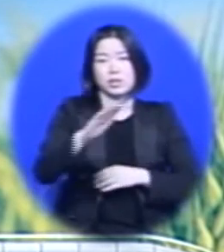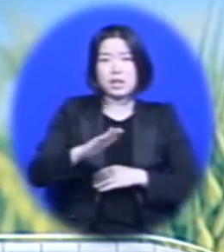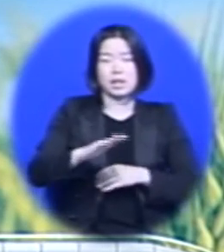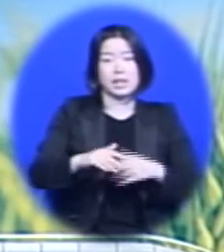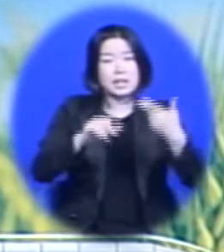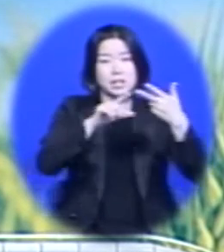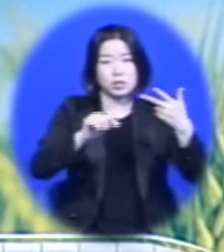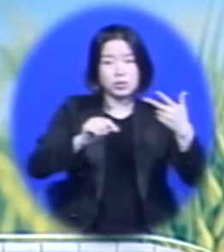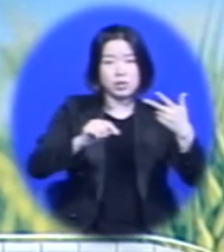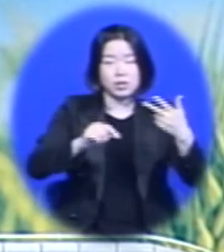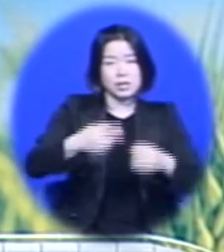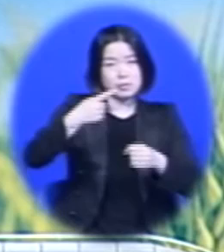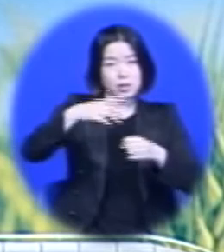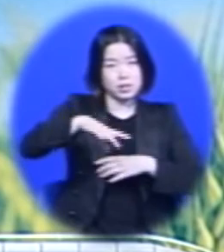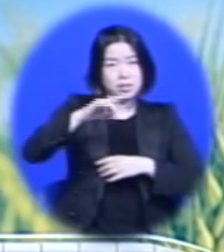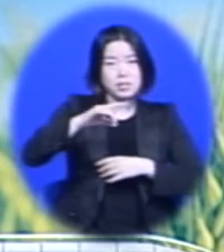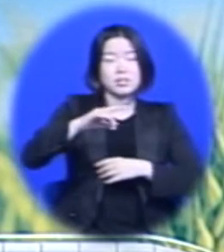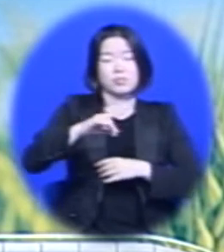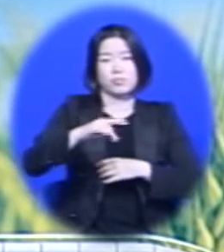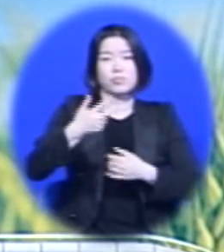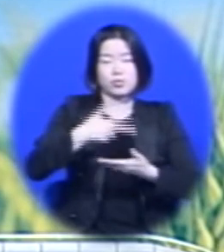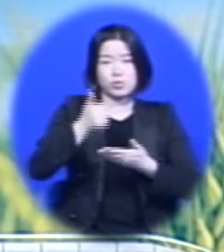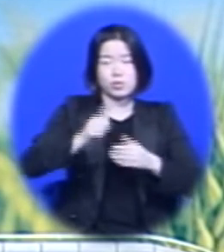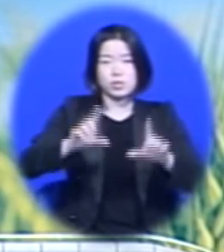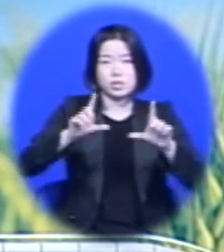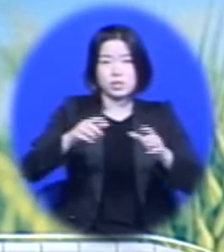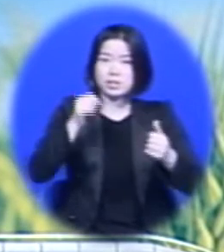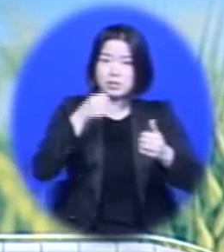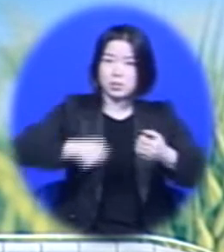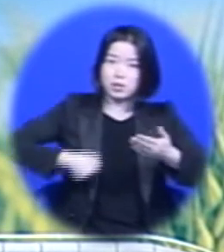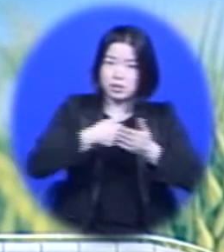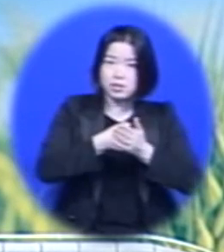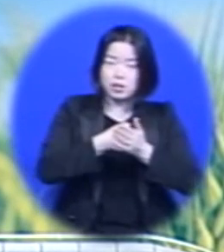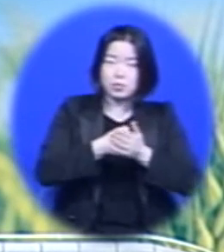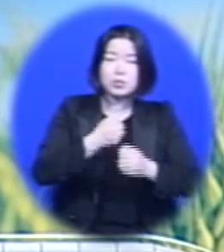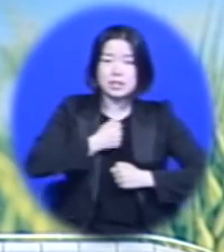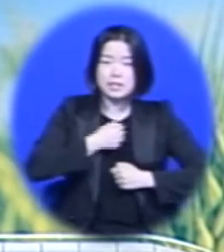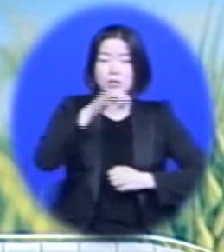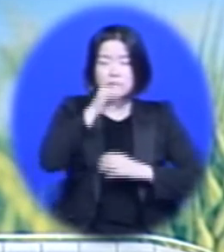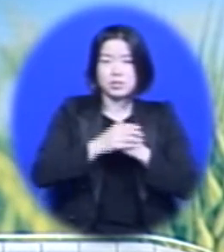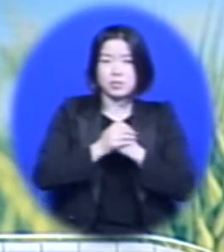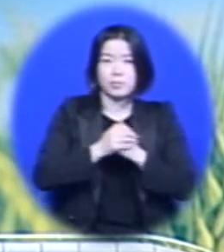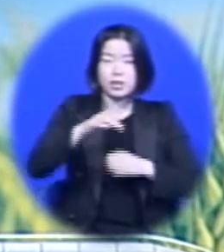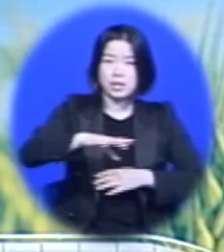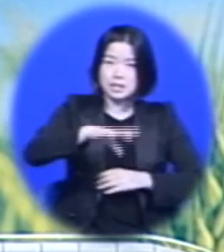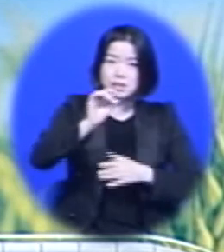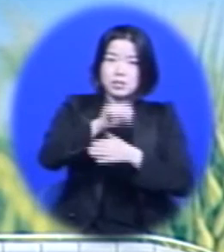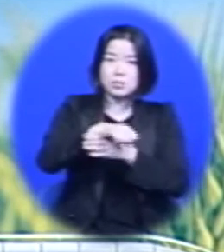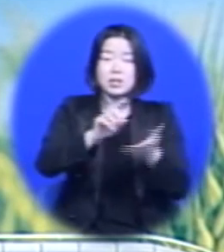정해놓고 맥주감사주의를 이렇게 지키는 것입니다. 이첫 열매는 상징적인 의미가 매우